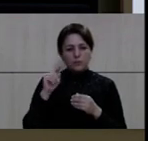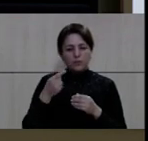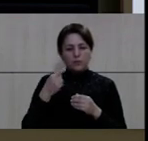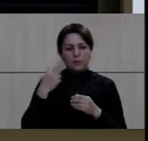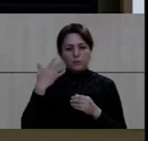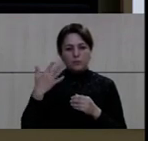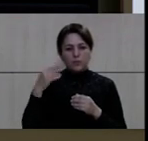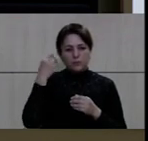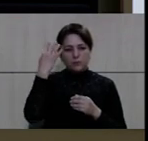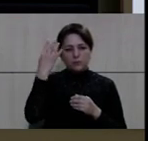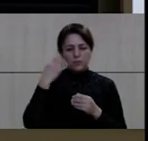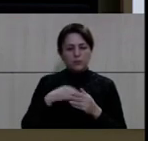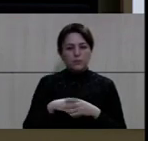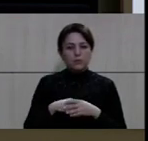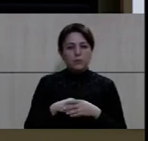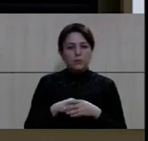20.5 dan 4 ni